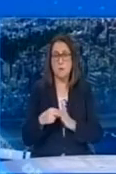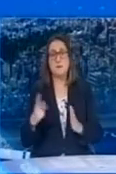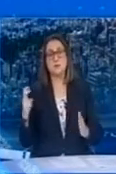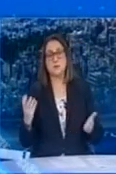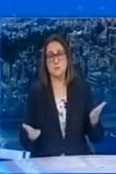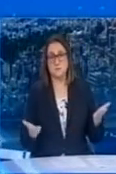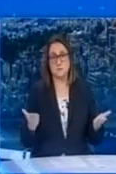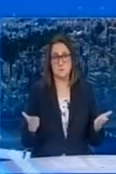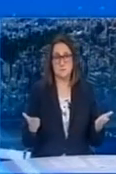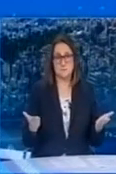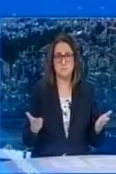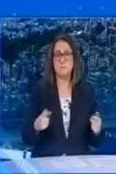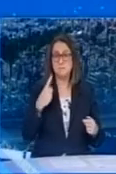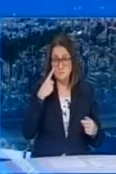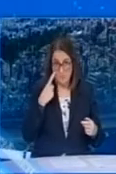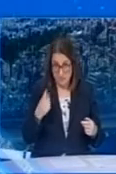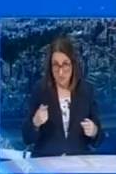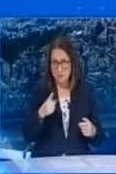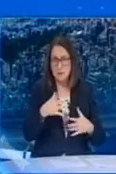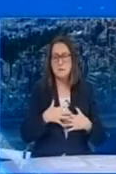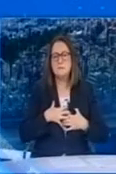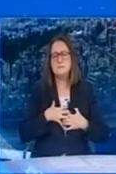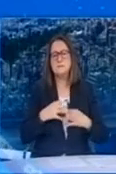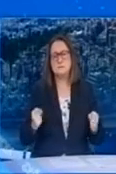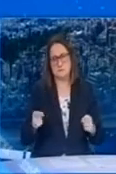μία εικόνα εξοργιστική.